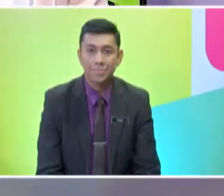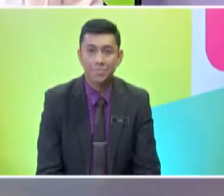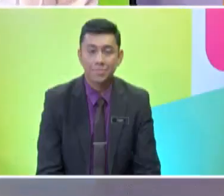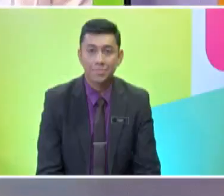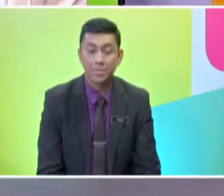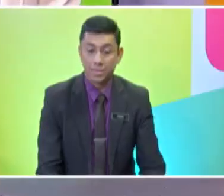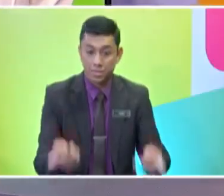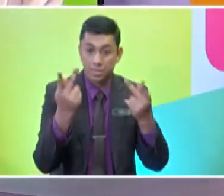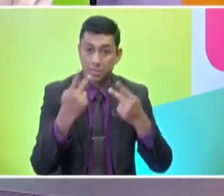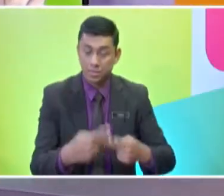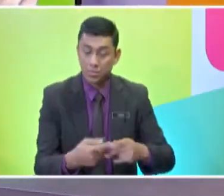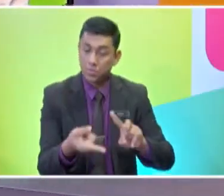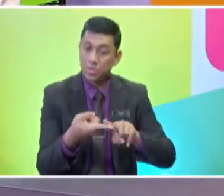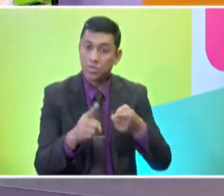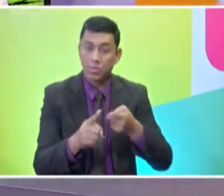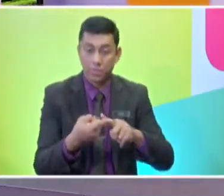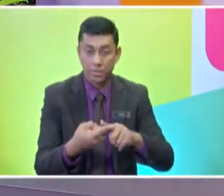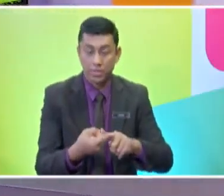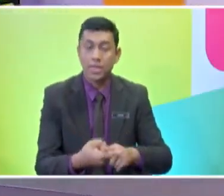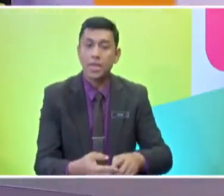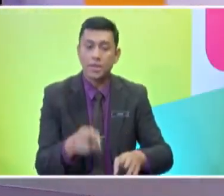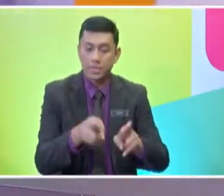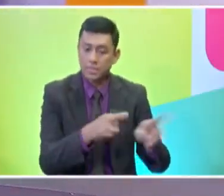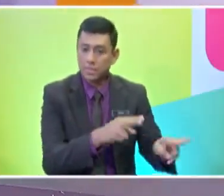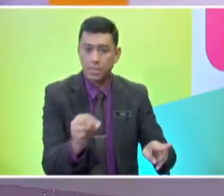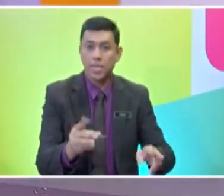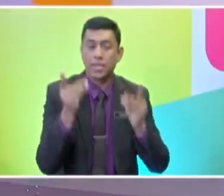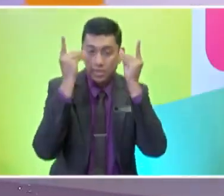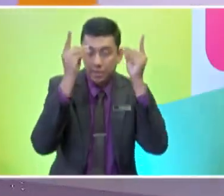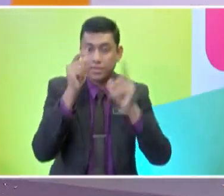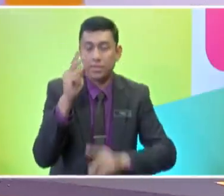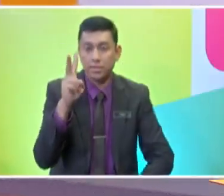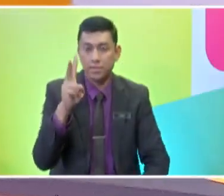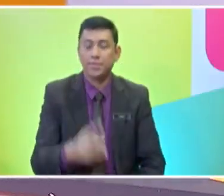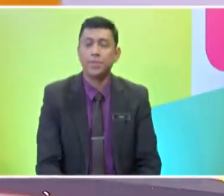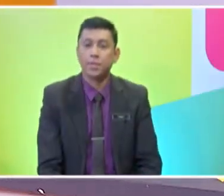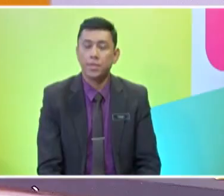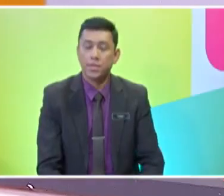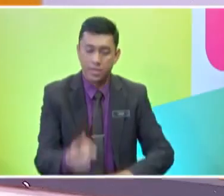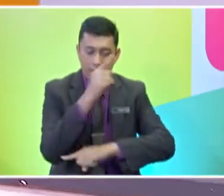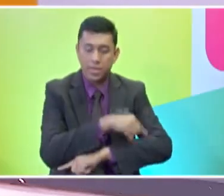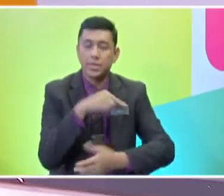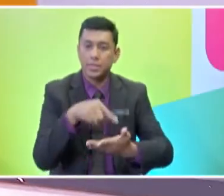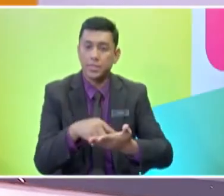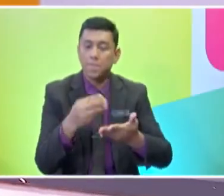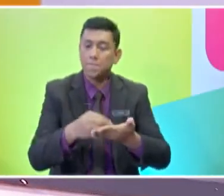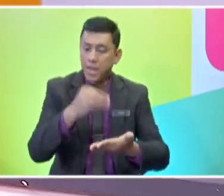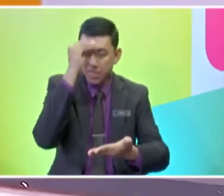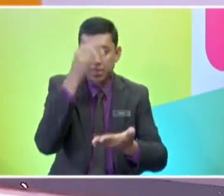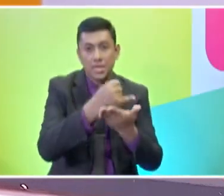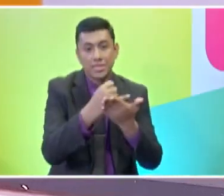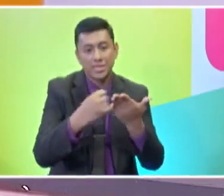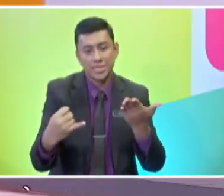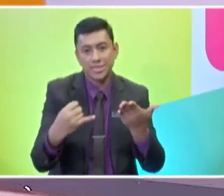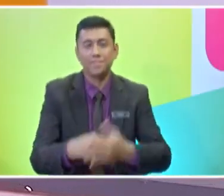kembali ini rekan-rekan semua kerancangan di TV KPM pagi setelah tahap 1 dan hari ini mata pelajaran kita pendidikan seni